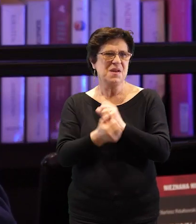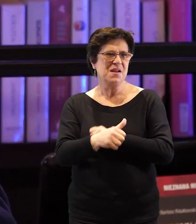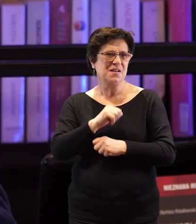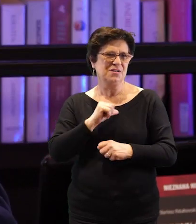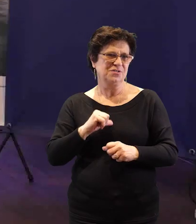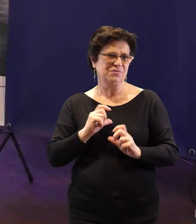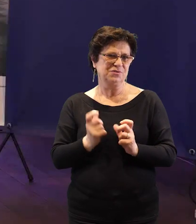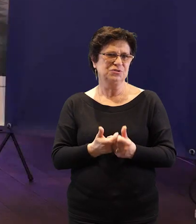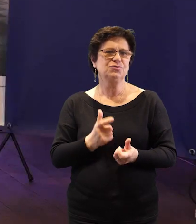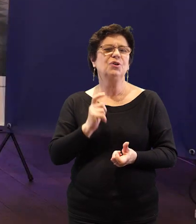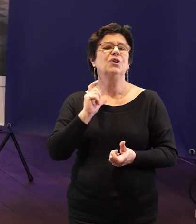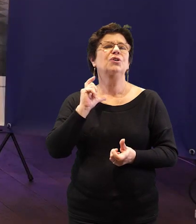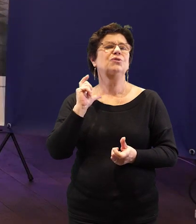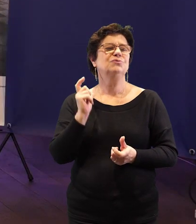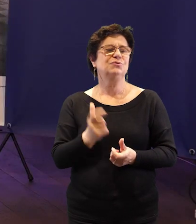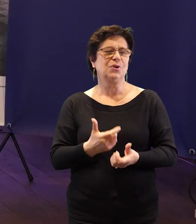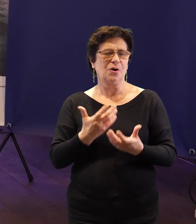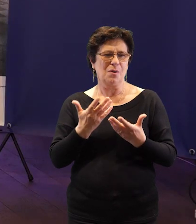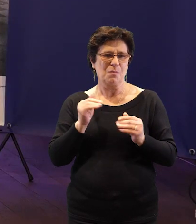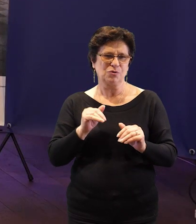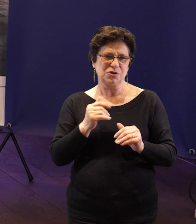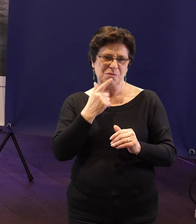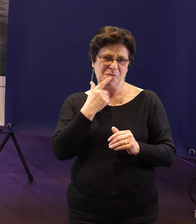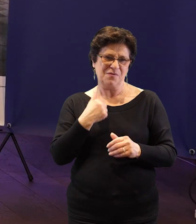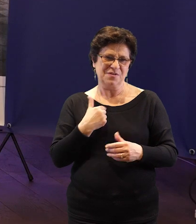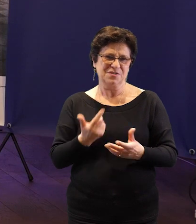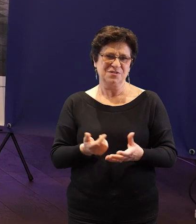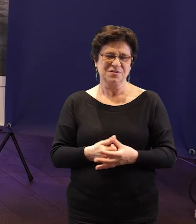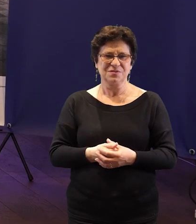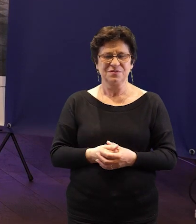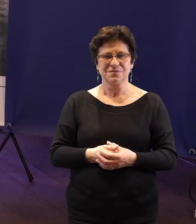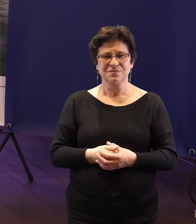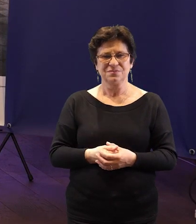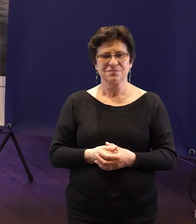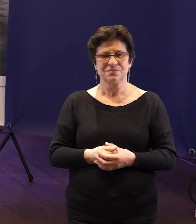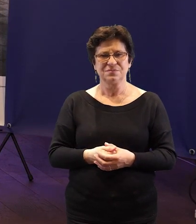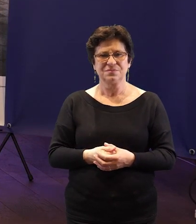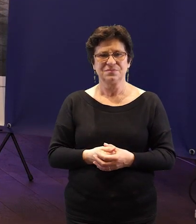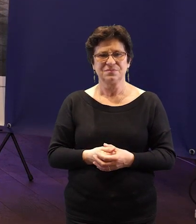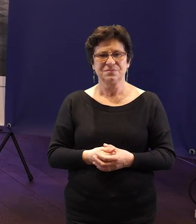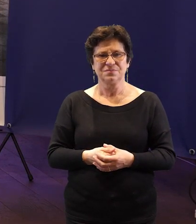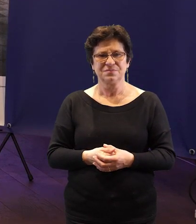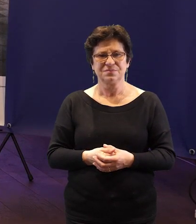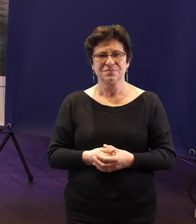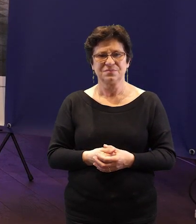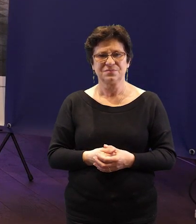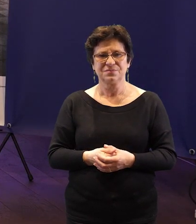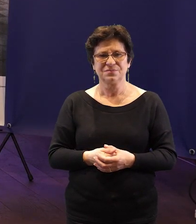swoje odnośnie relacji tych świadków w prasie?